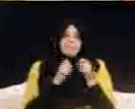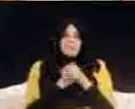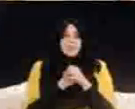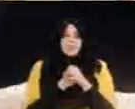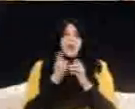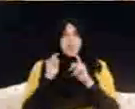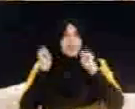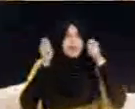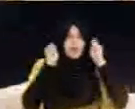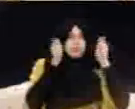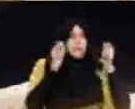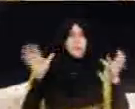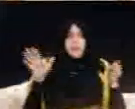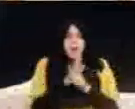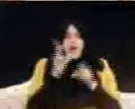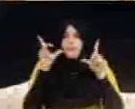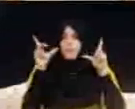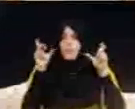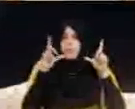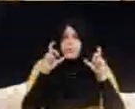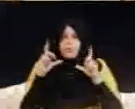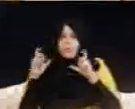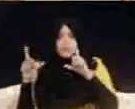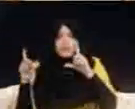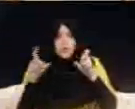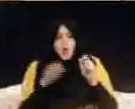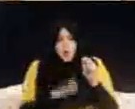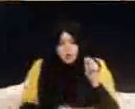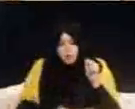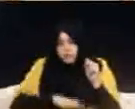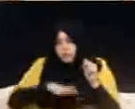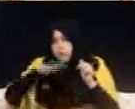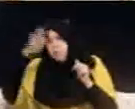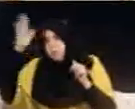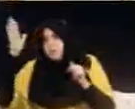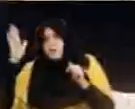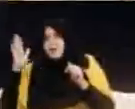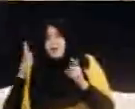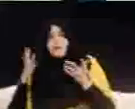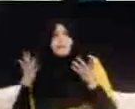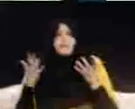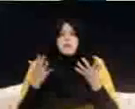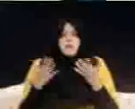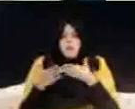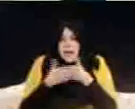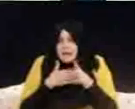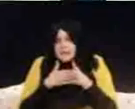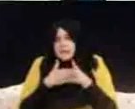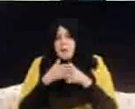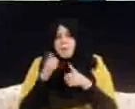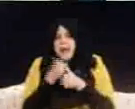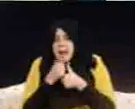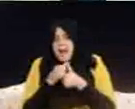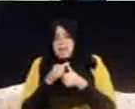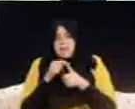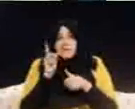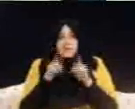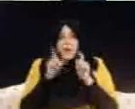كامل البيت، يعمره بالصور بجميع المراحل، كي كان صغير كي كان كبير كي كان قريب يموت، كي مات حتى فيه الناس يصوروا